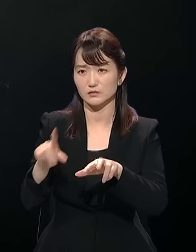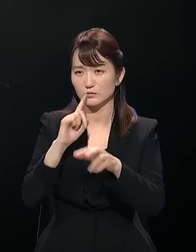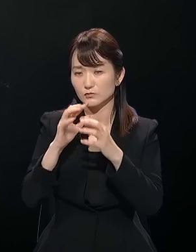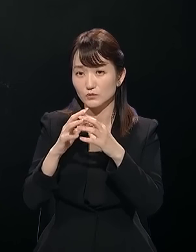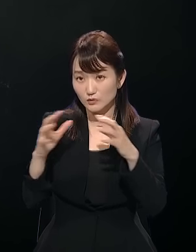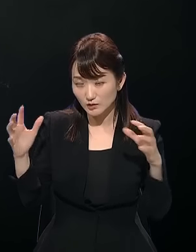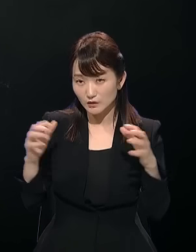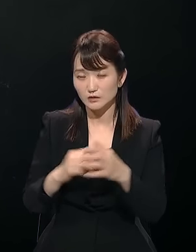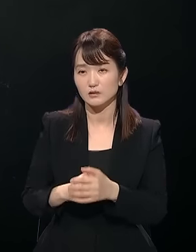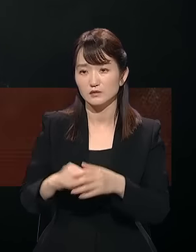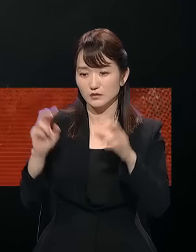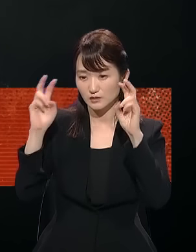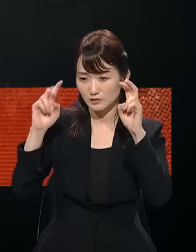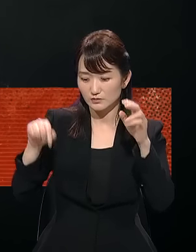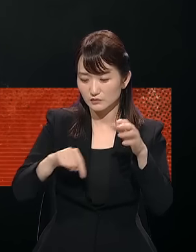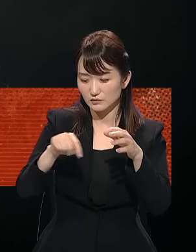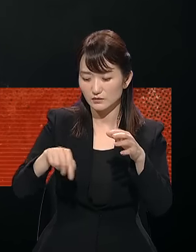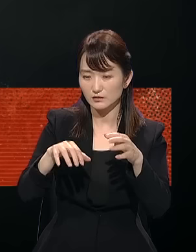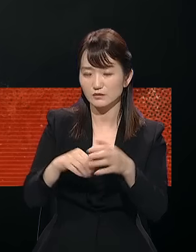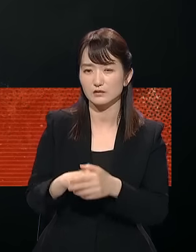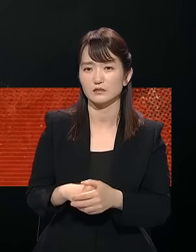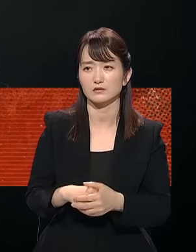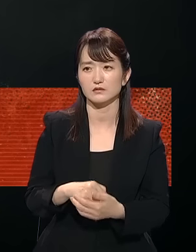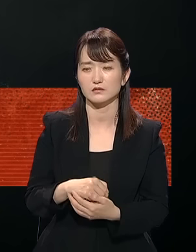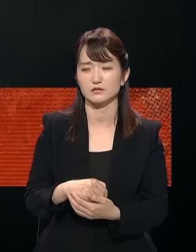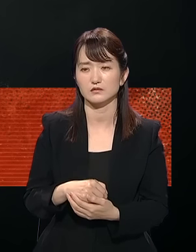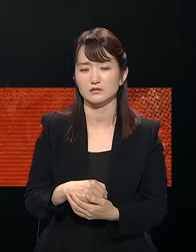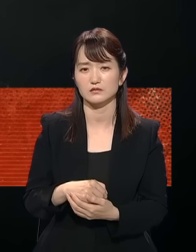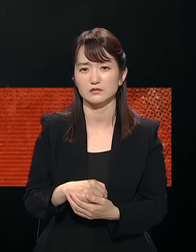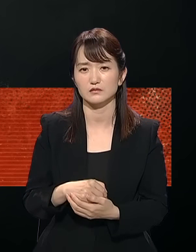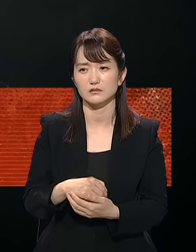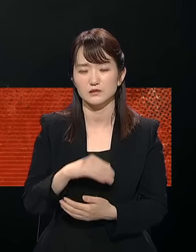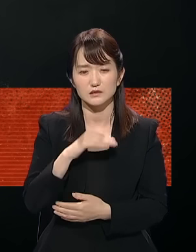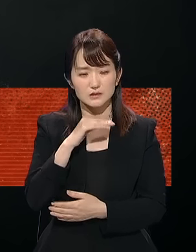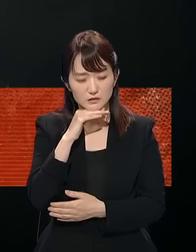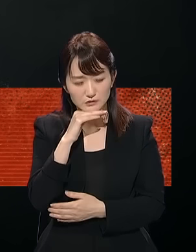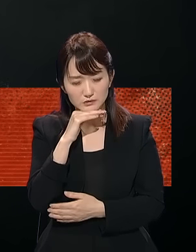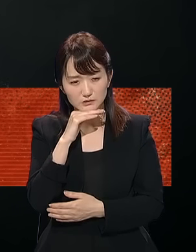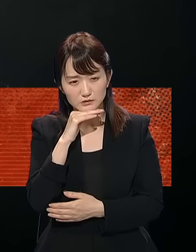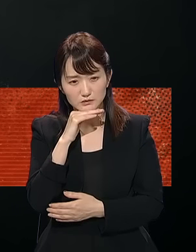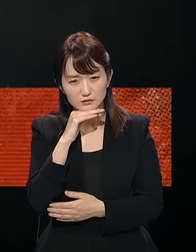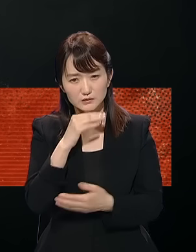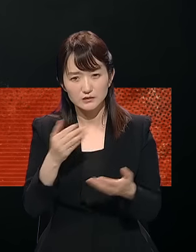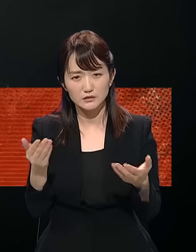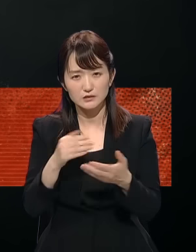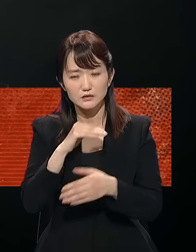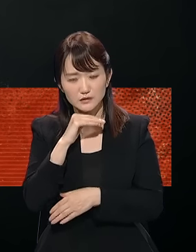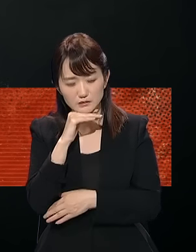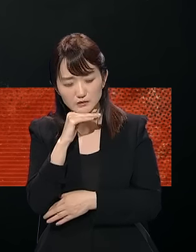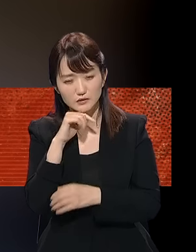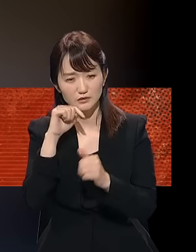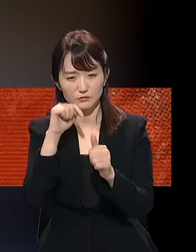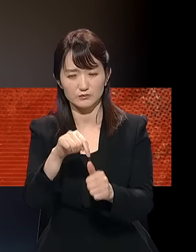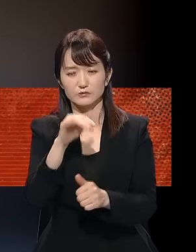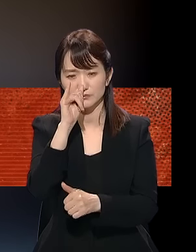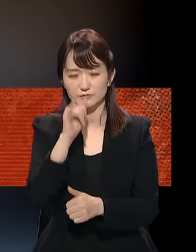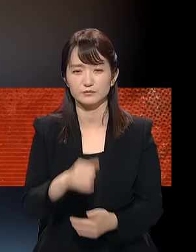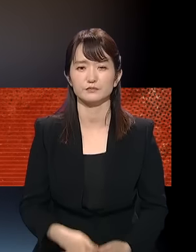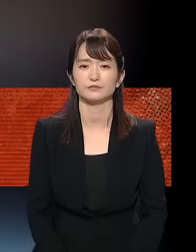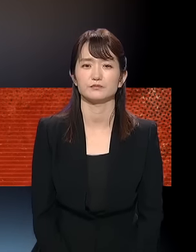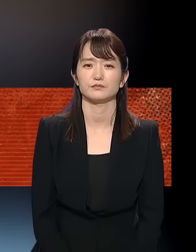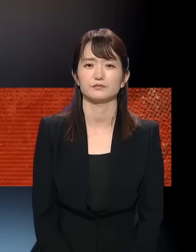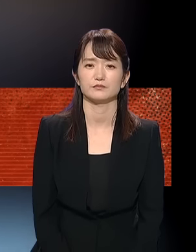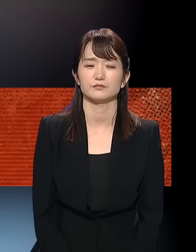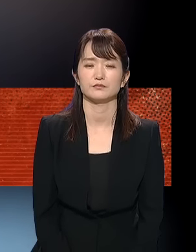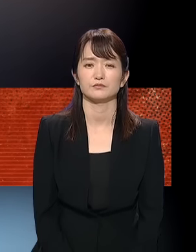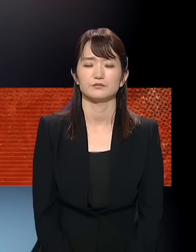회사에서 대기발령 상태를 아 대기발령을 받은 상태다 라고 전하기도 했습니다 자 박변 사님이 좀 정리를 해